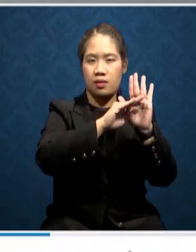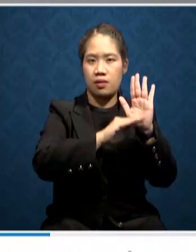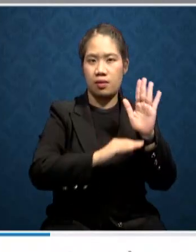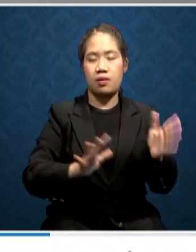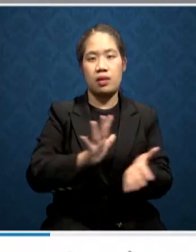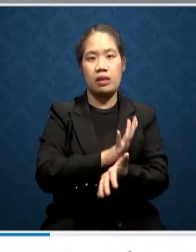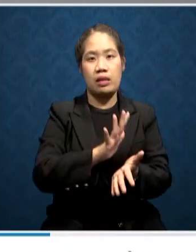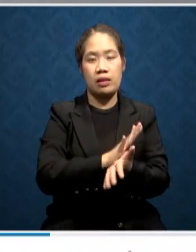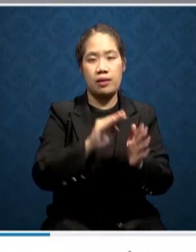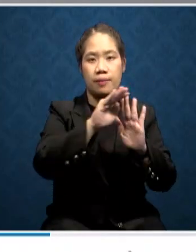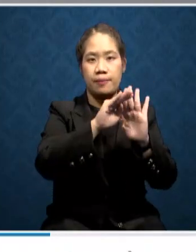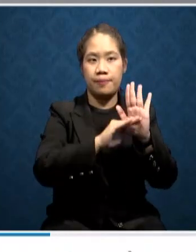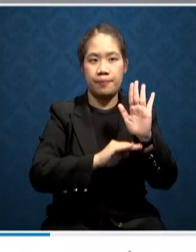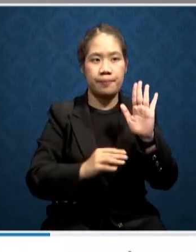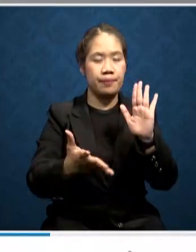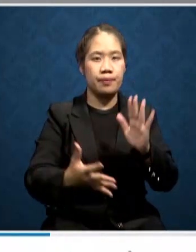ครับ